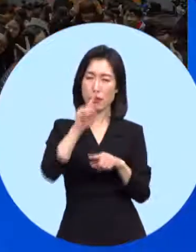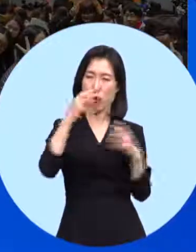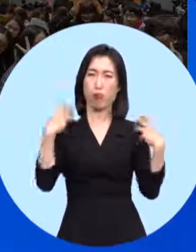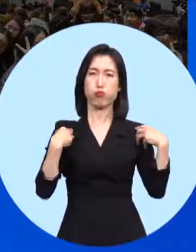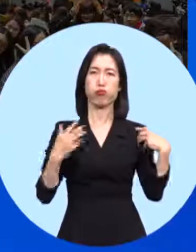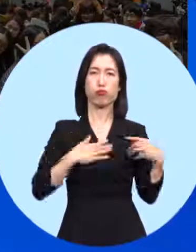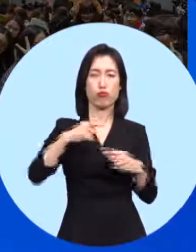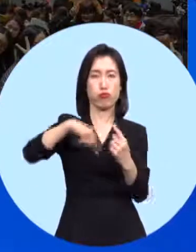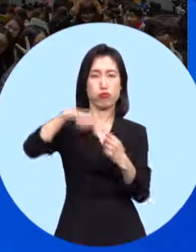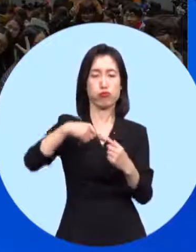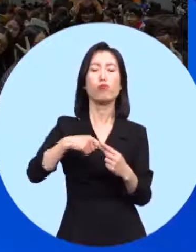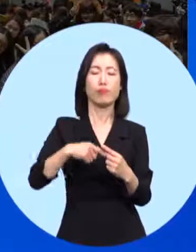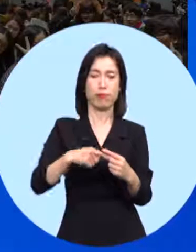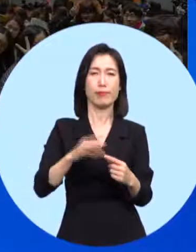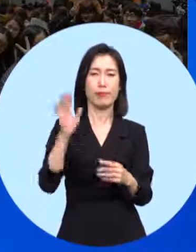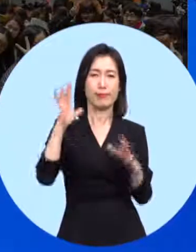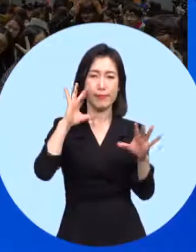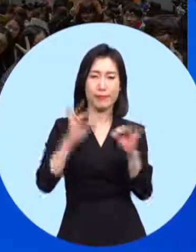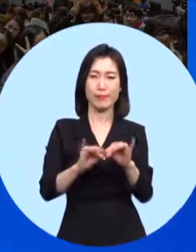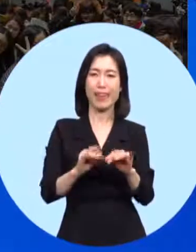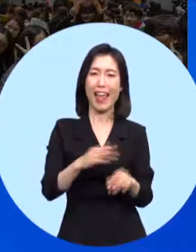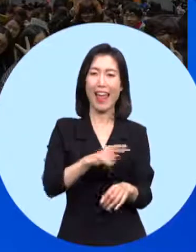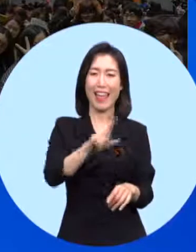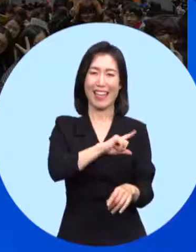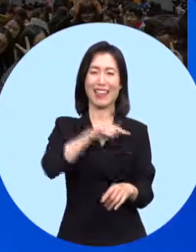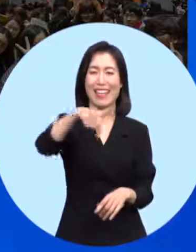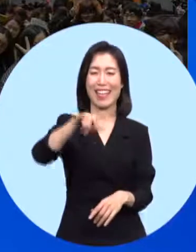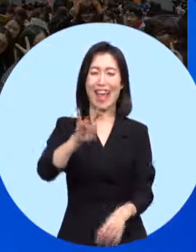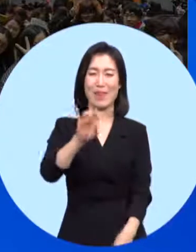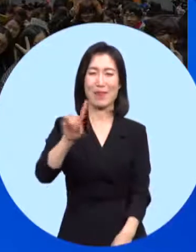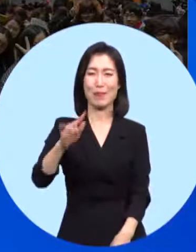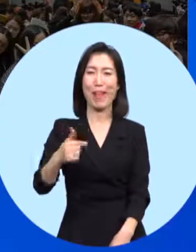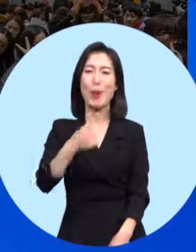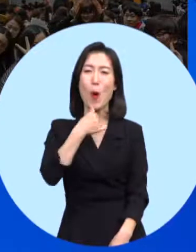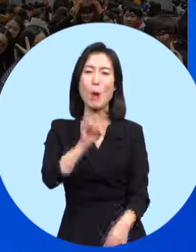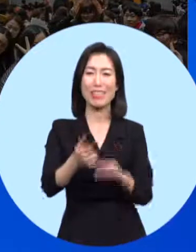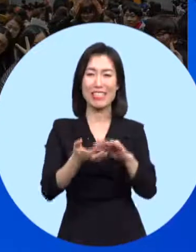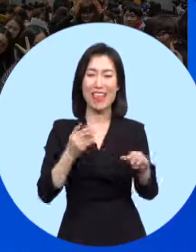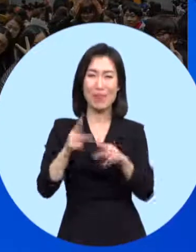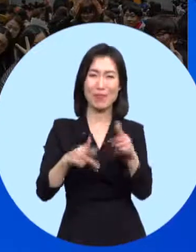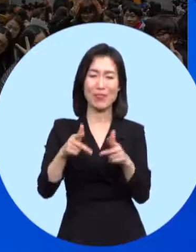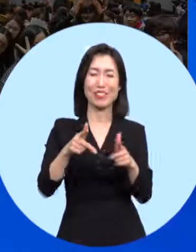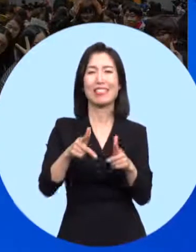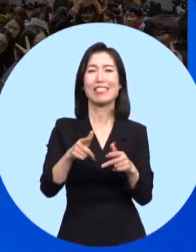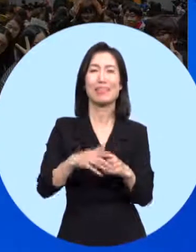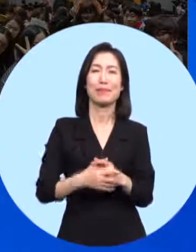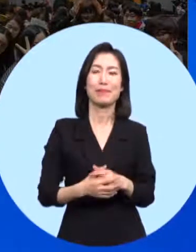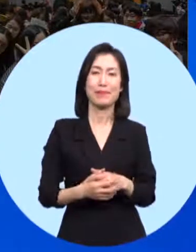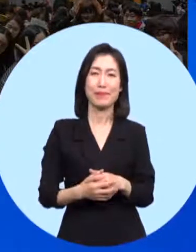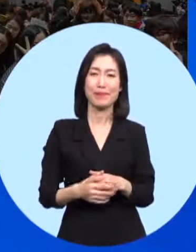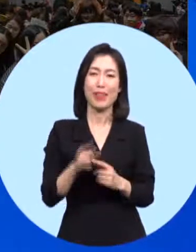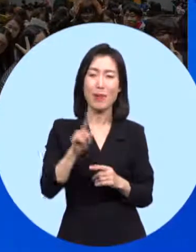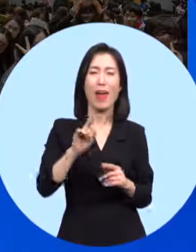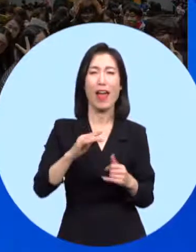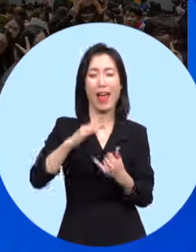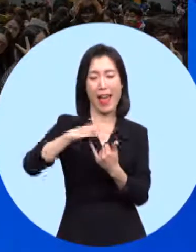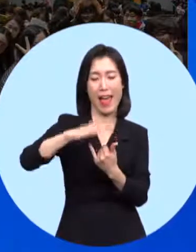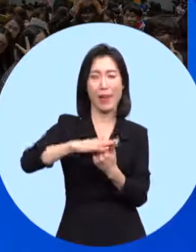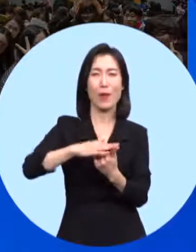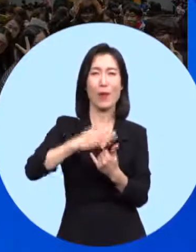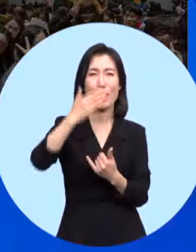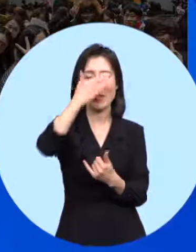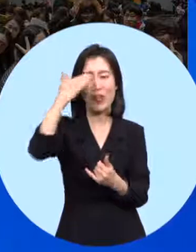개판 5분 전 프로젝트가 혁신교육지구 사업의 매우 중요한 사업 중 하나인데요. 아동